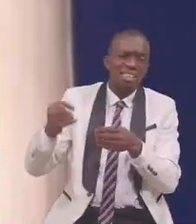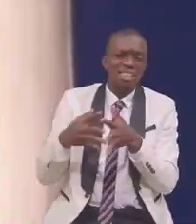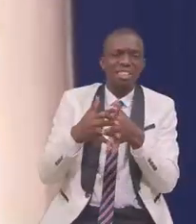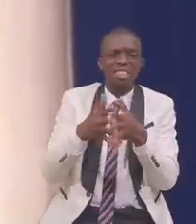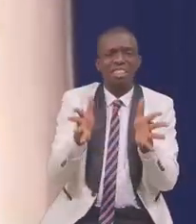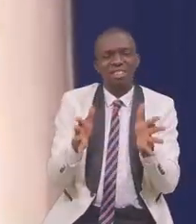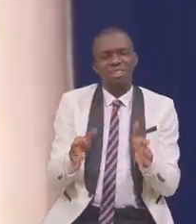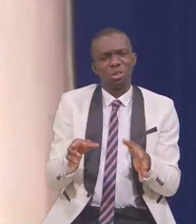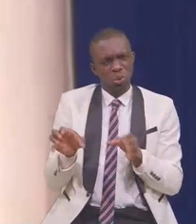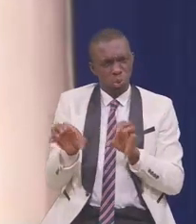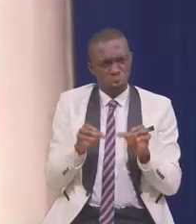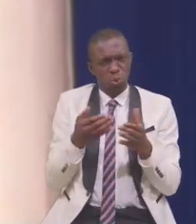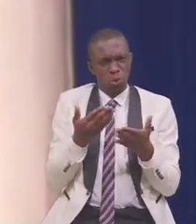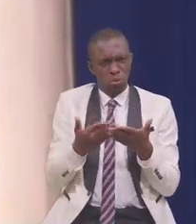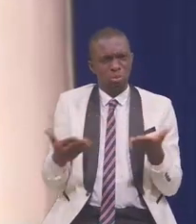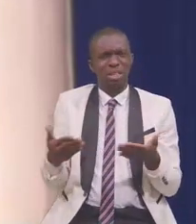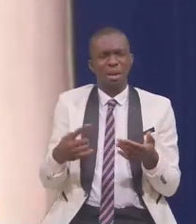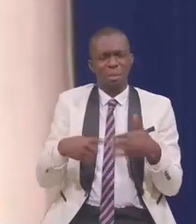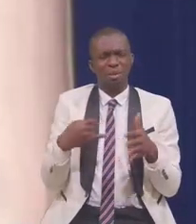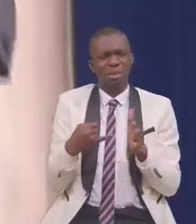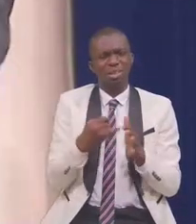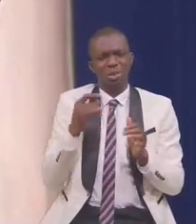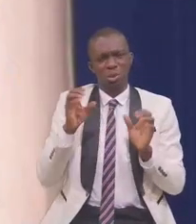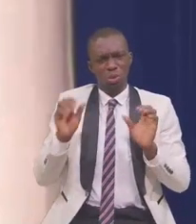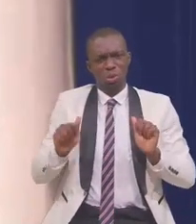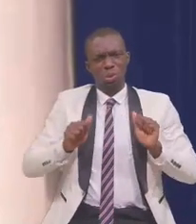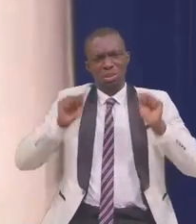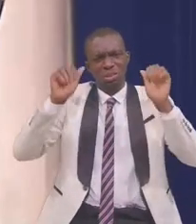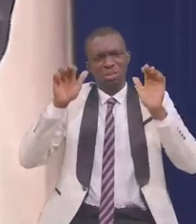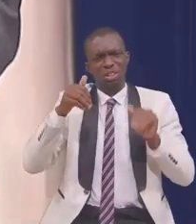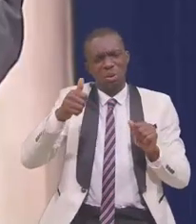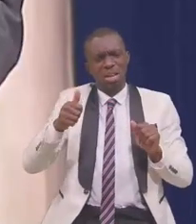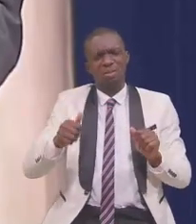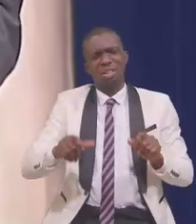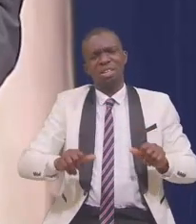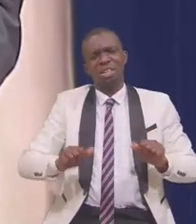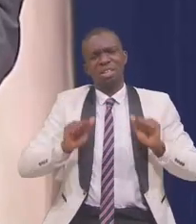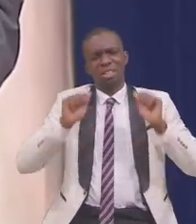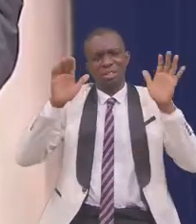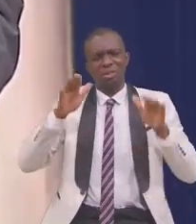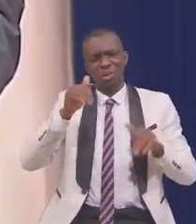à lui. Faites quelque chose, consacrez-vous, abandonnez-vous au Seigneur.